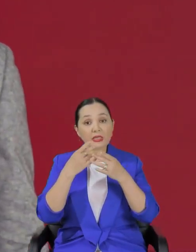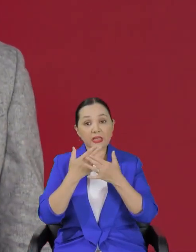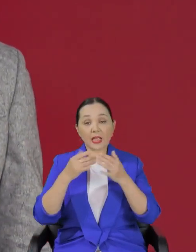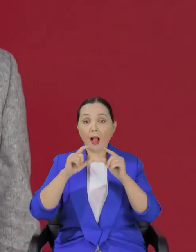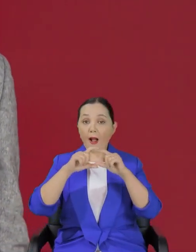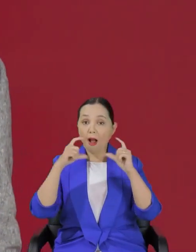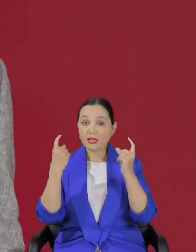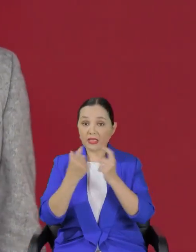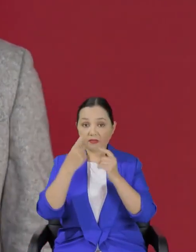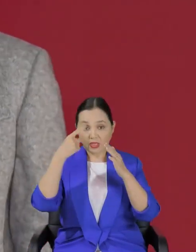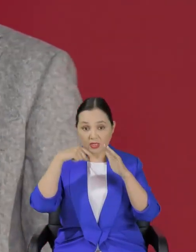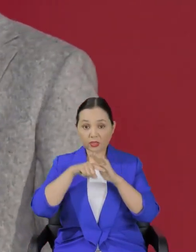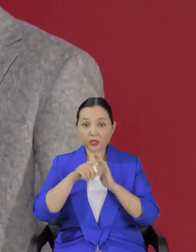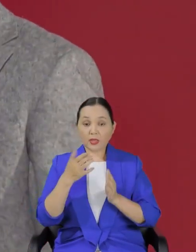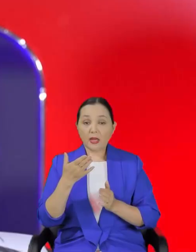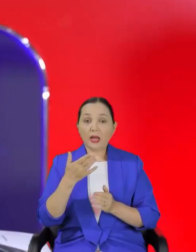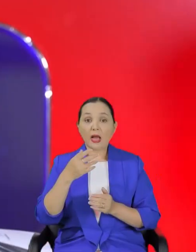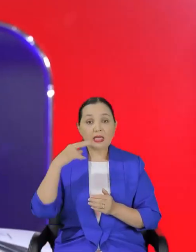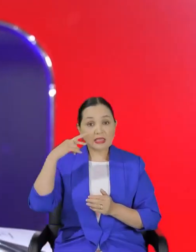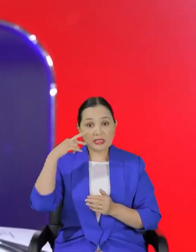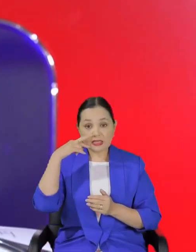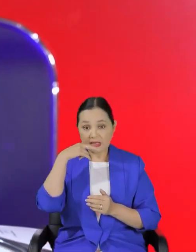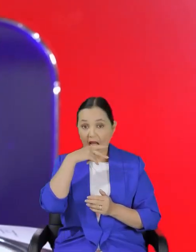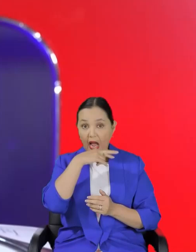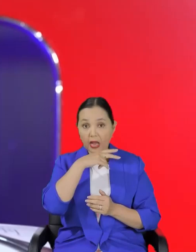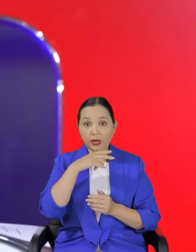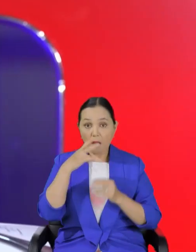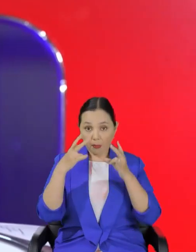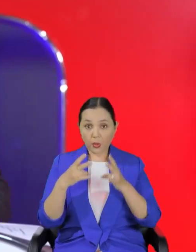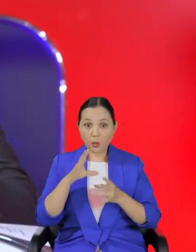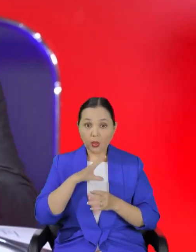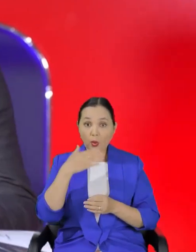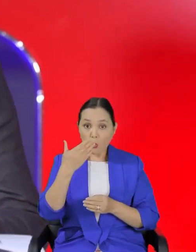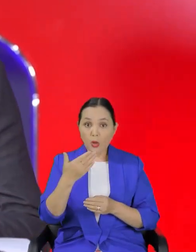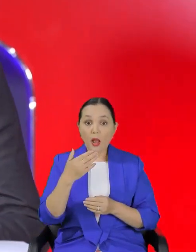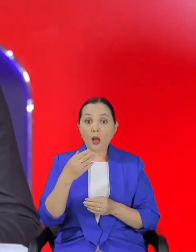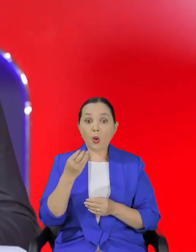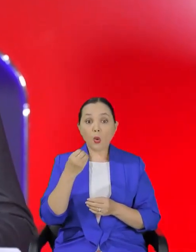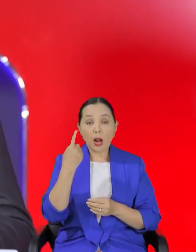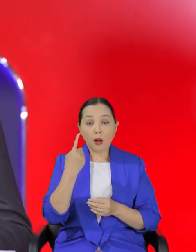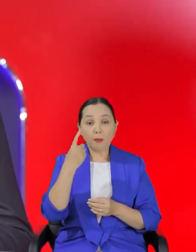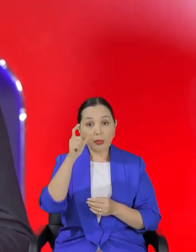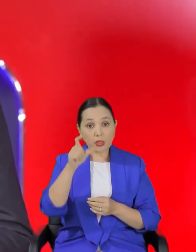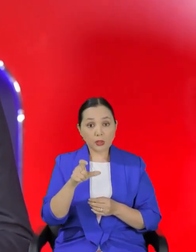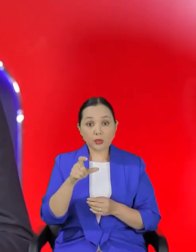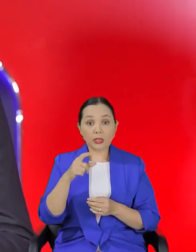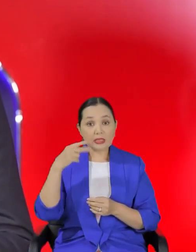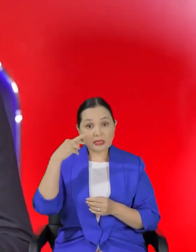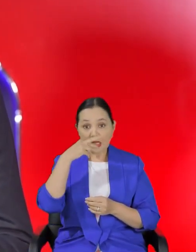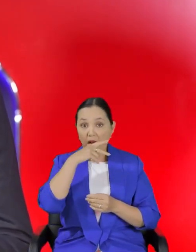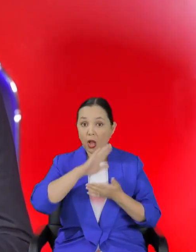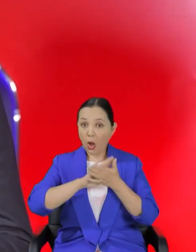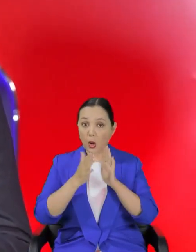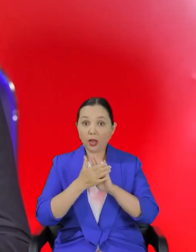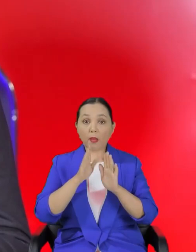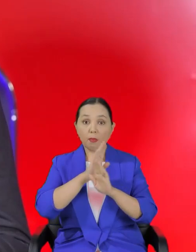konserva ichidan, demak, konserva zaharlab qo'ygan ularni deyish mumkin. Albatta. Ularning biri zaharlanish oqibatida